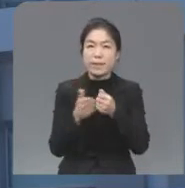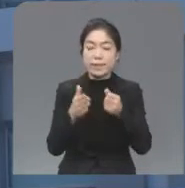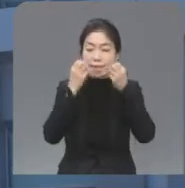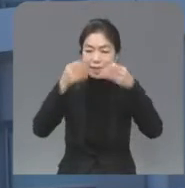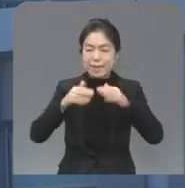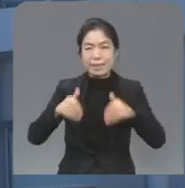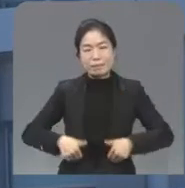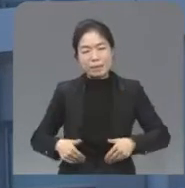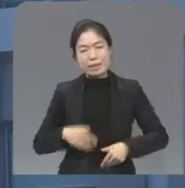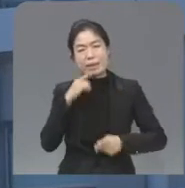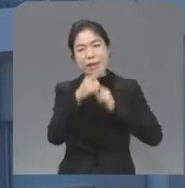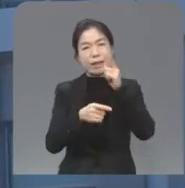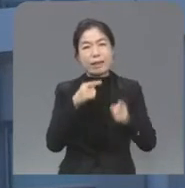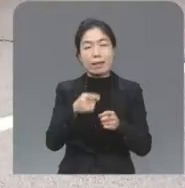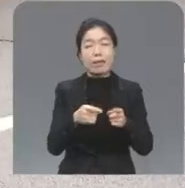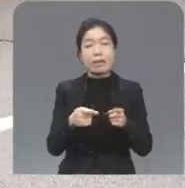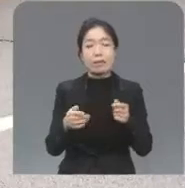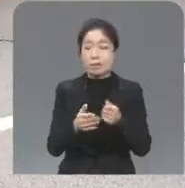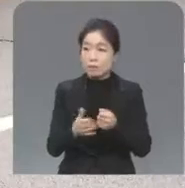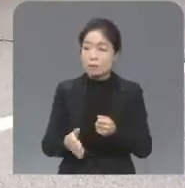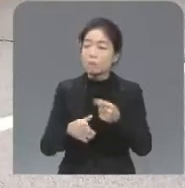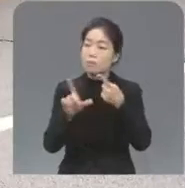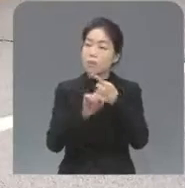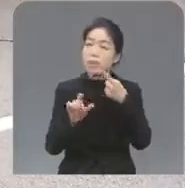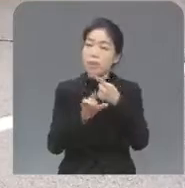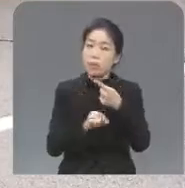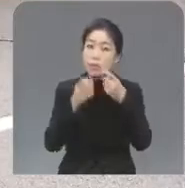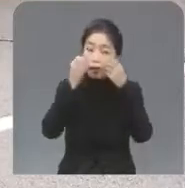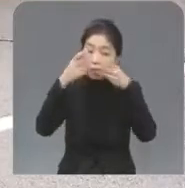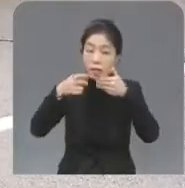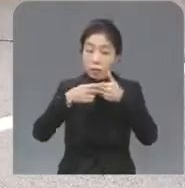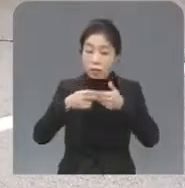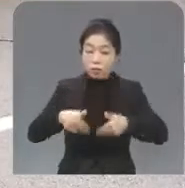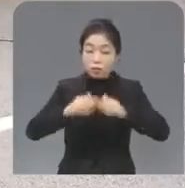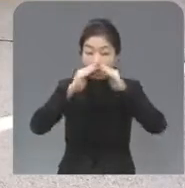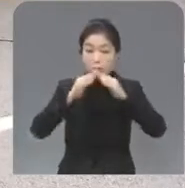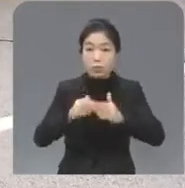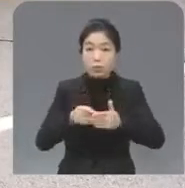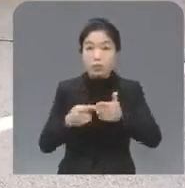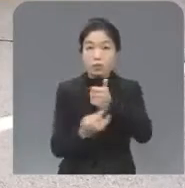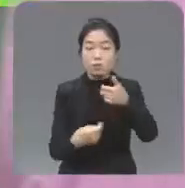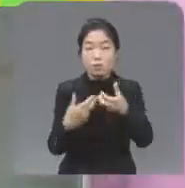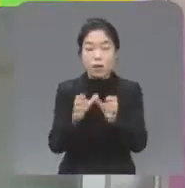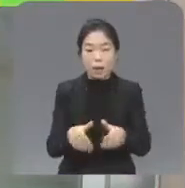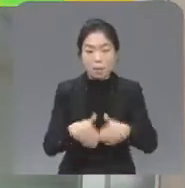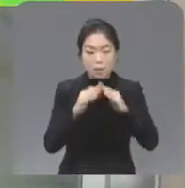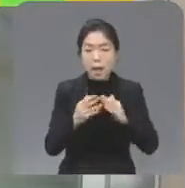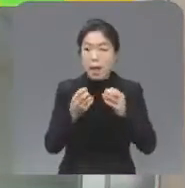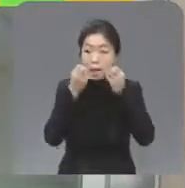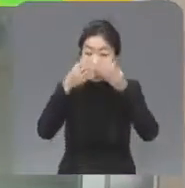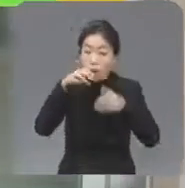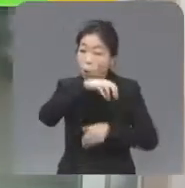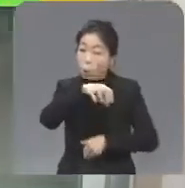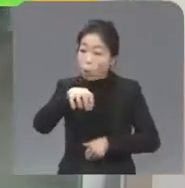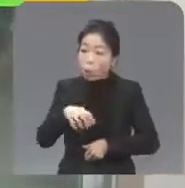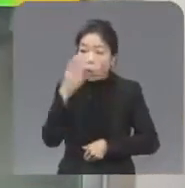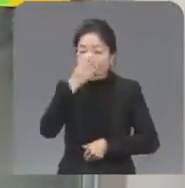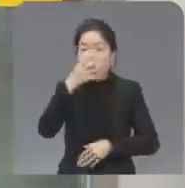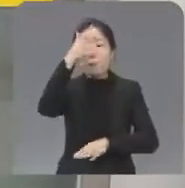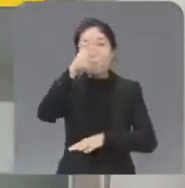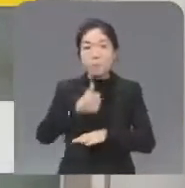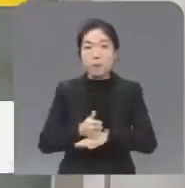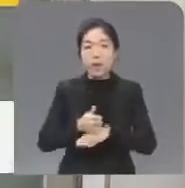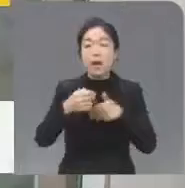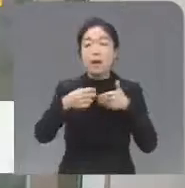왔고 지난 1월 새 병원 건립 추진단을 발족해 신축 입지 등을 검토해 왔습니다. 그 결과 병원